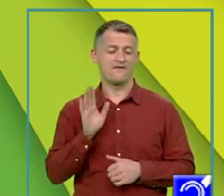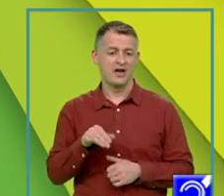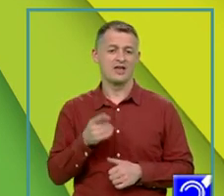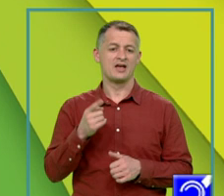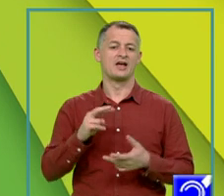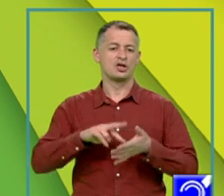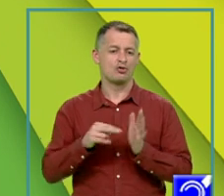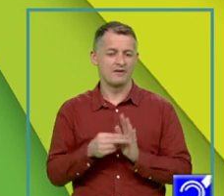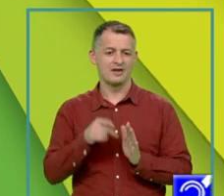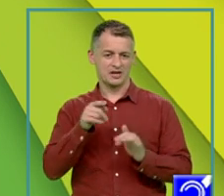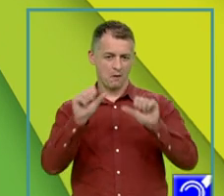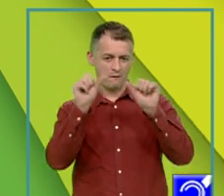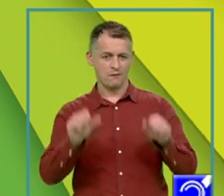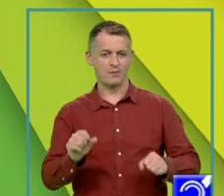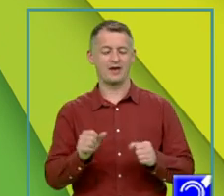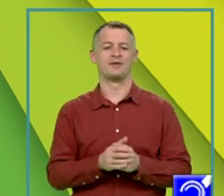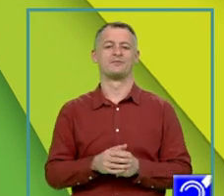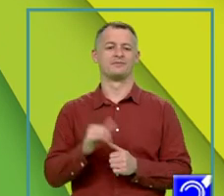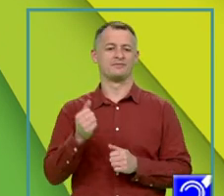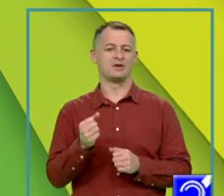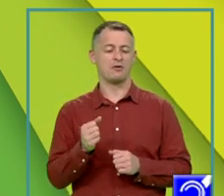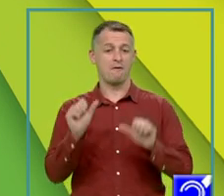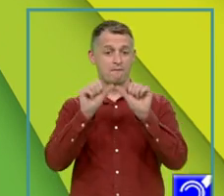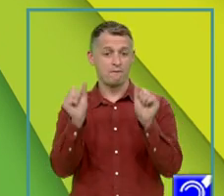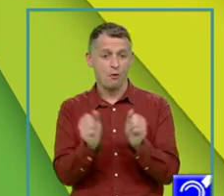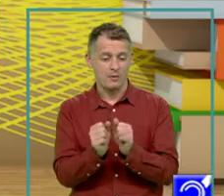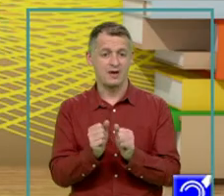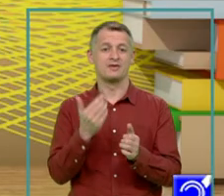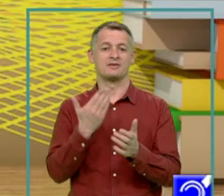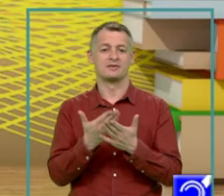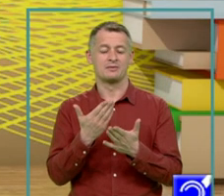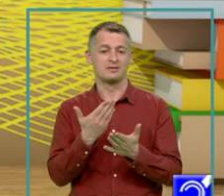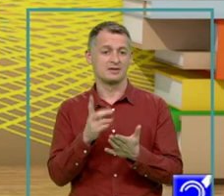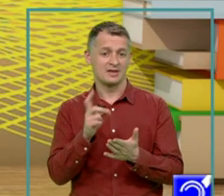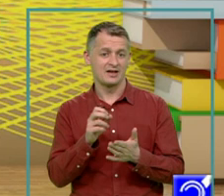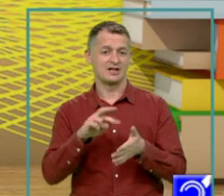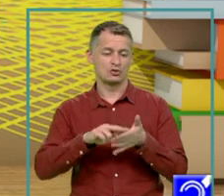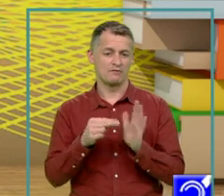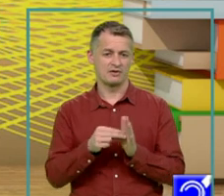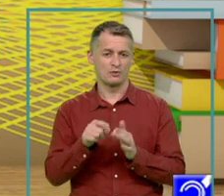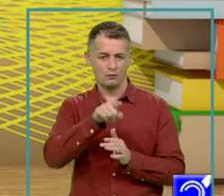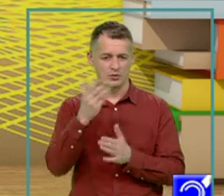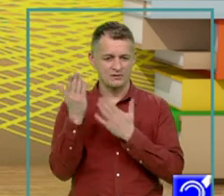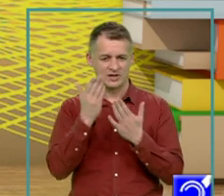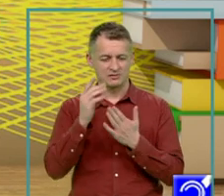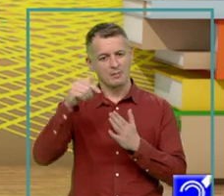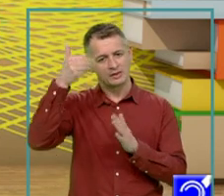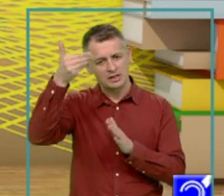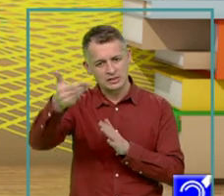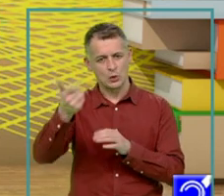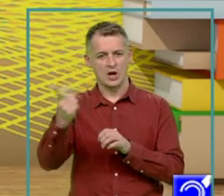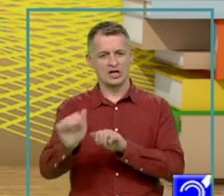o formă de rezolvat despre care veți învăța voi in clasa a 7-a Este o